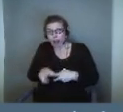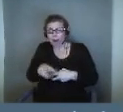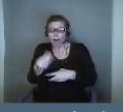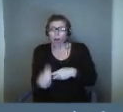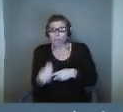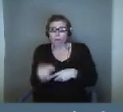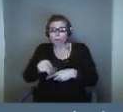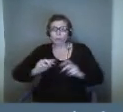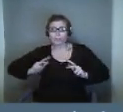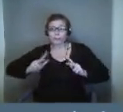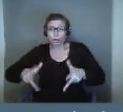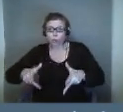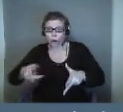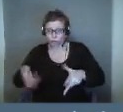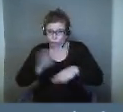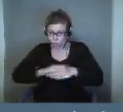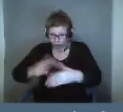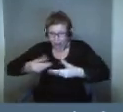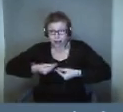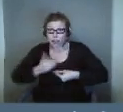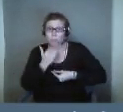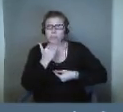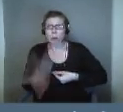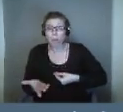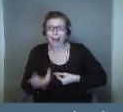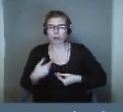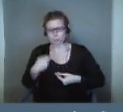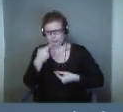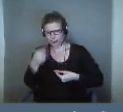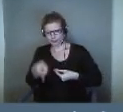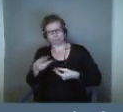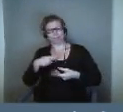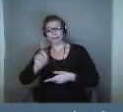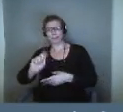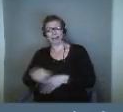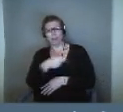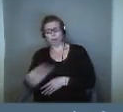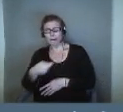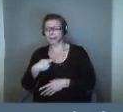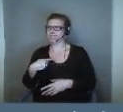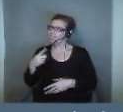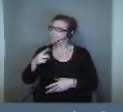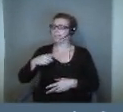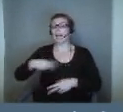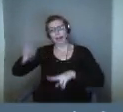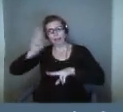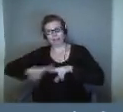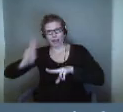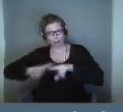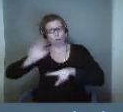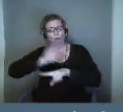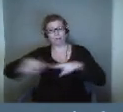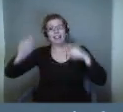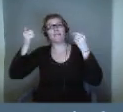trouvé que c'était une inégalité absolument intolérable et on a commencé à faire des travaux et on a fini cette année par rendre notre mairie